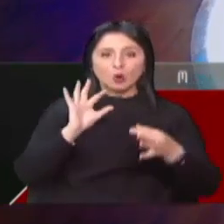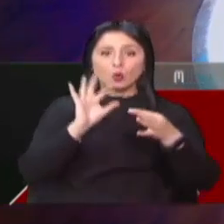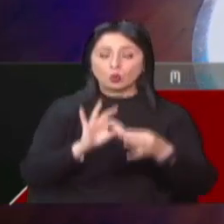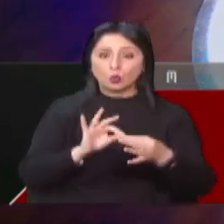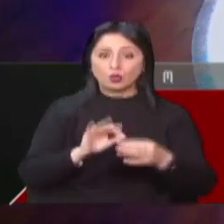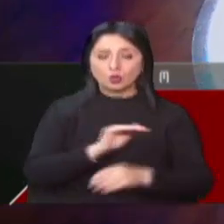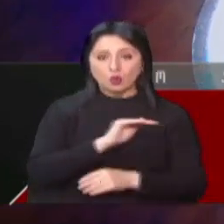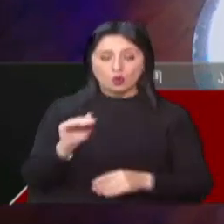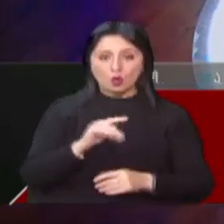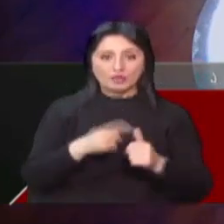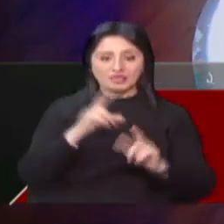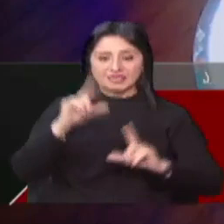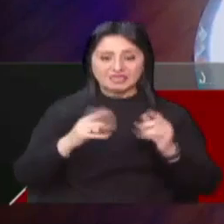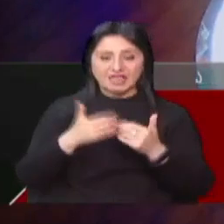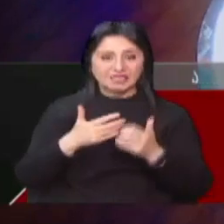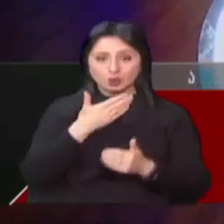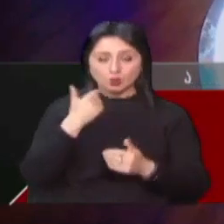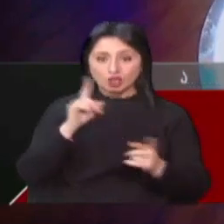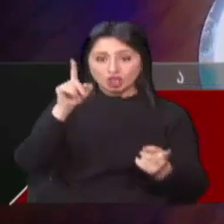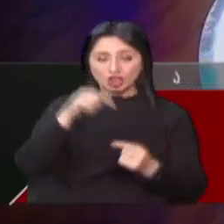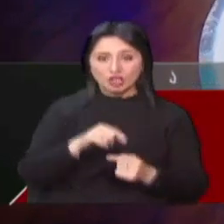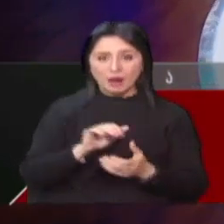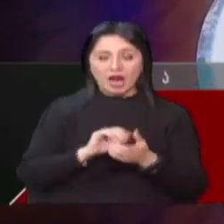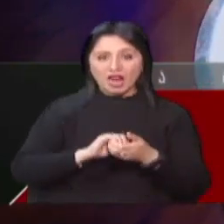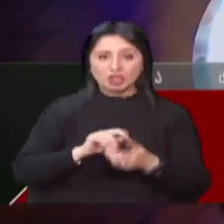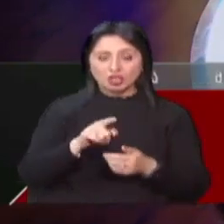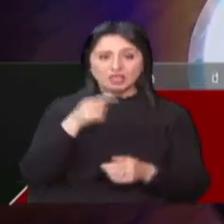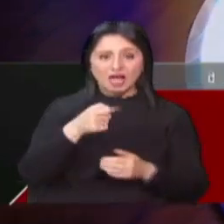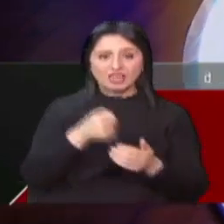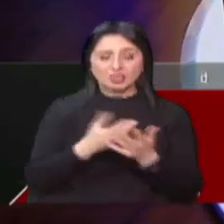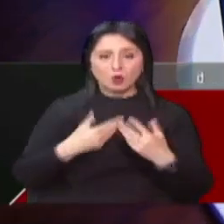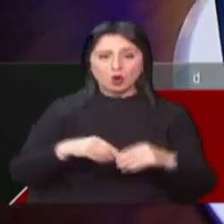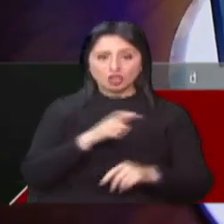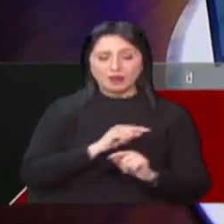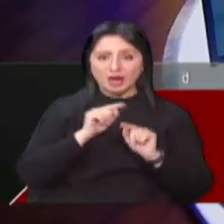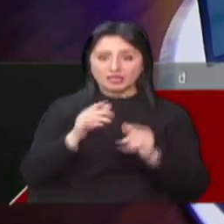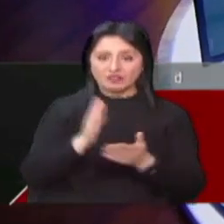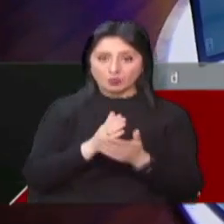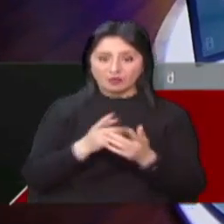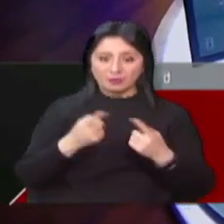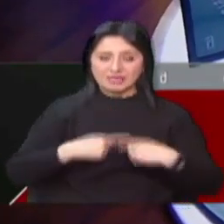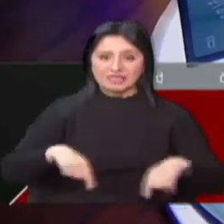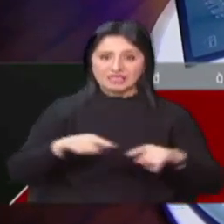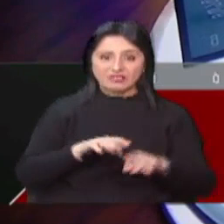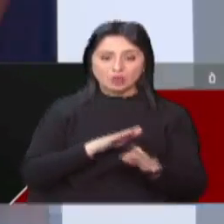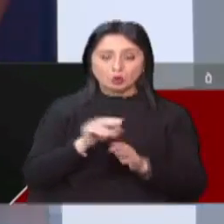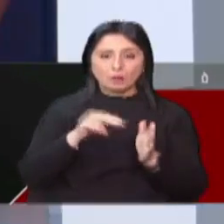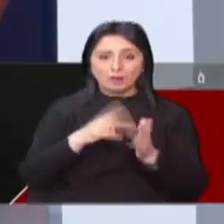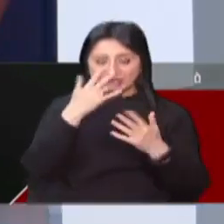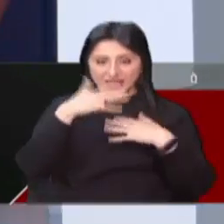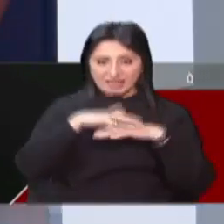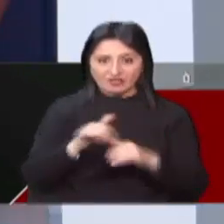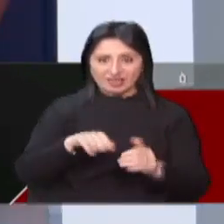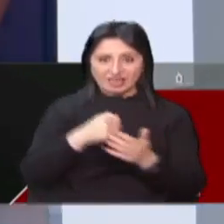უერთდება. ოფიციალური სტატისტიკა არ არსებობს, თუმცა შესაბამის ასოციაციაში 1000-მდე ოჯახია გაწევრიანებული. საზოგადოებაში სრულფასოვანი